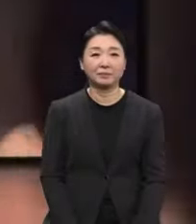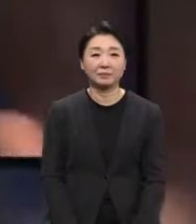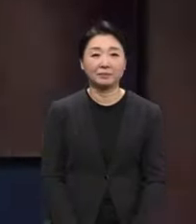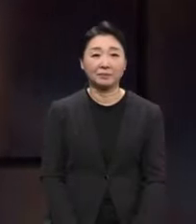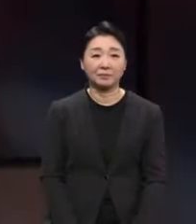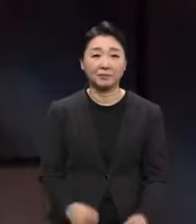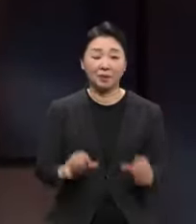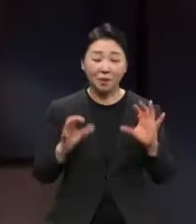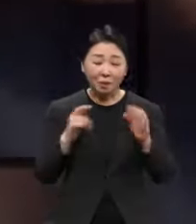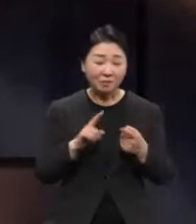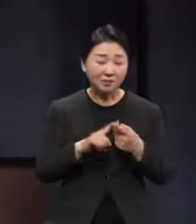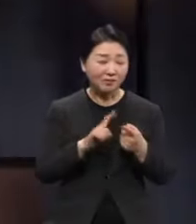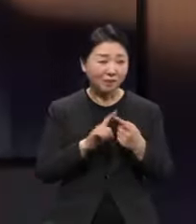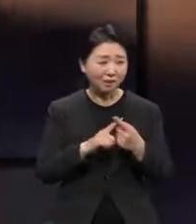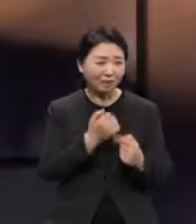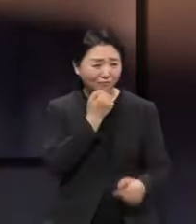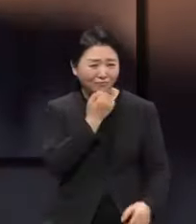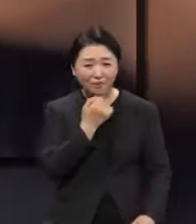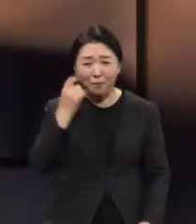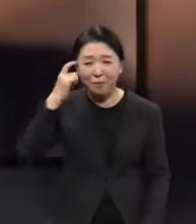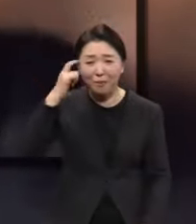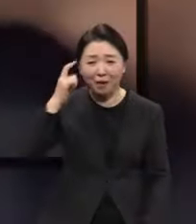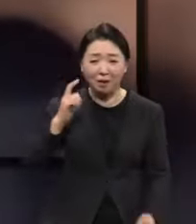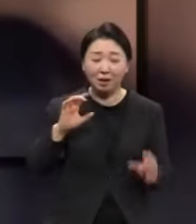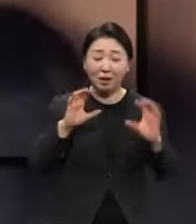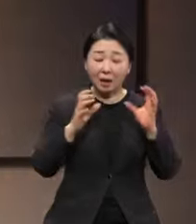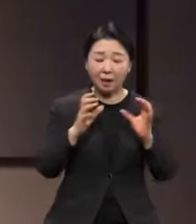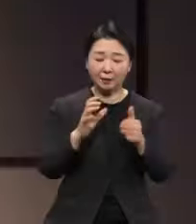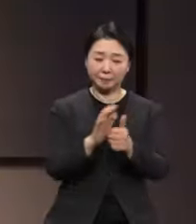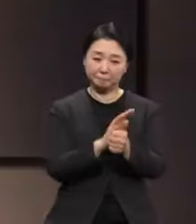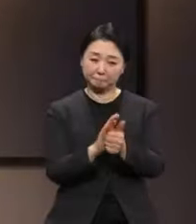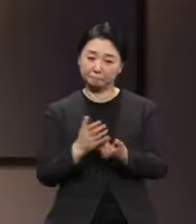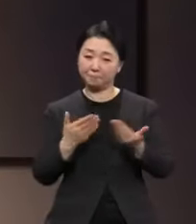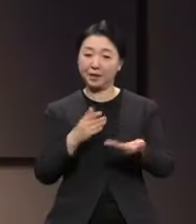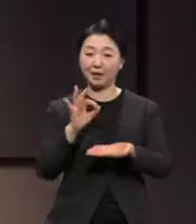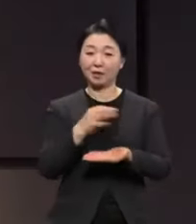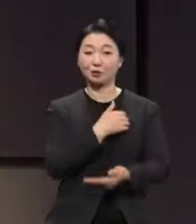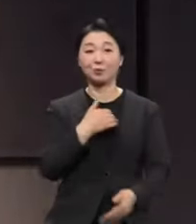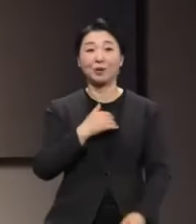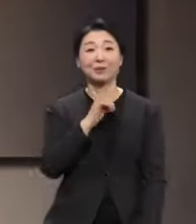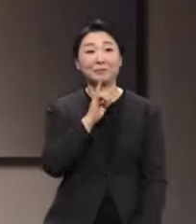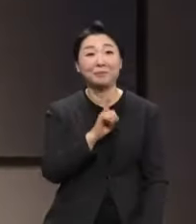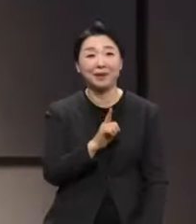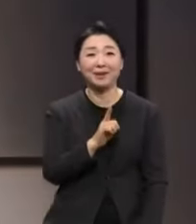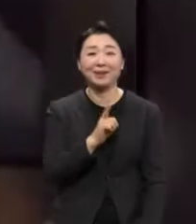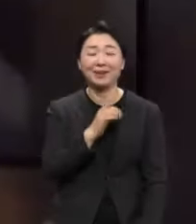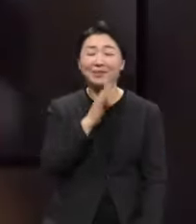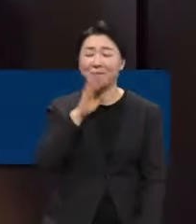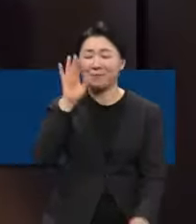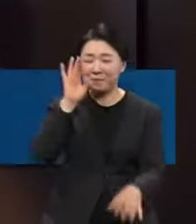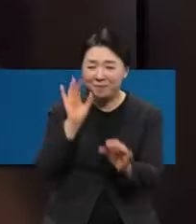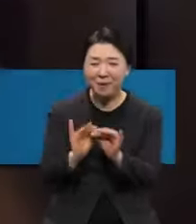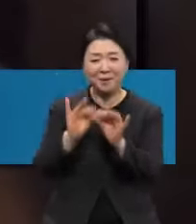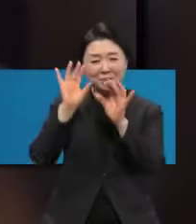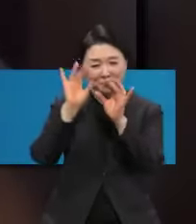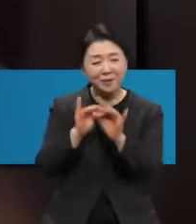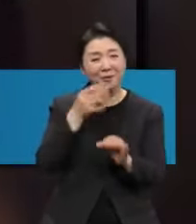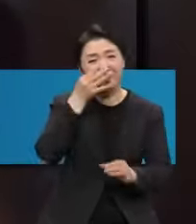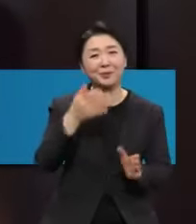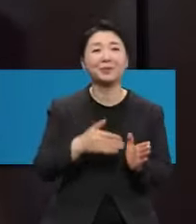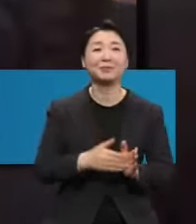어떻게 어린이를 그렇게 대할 수 있느냐? 아이는 더 나은 대우를 받을 가치가 있다. 그야말로 폭풍 공감을